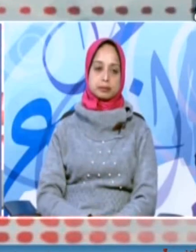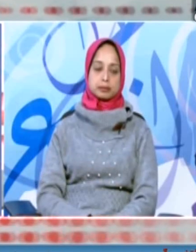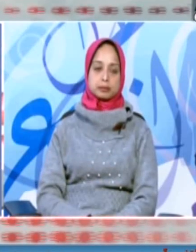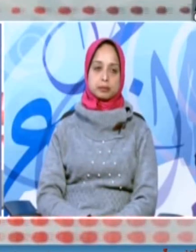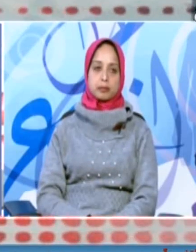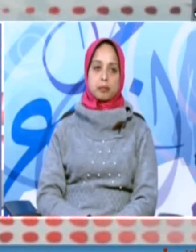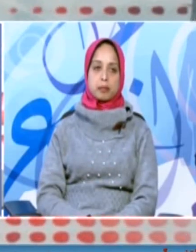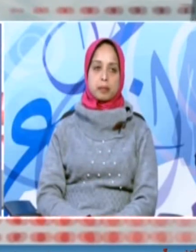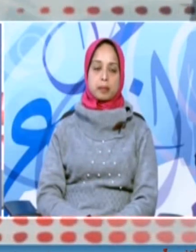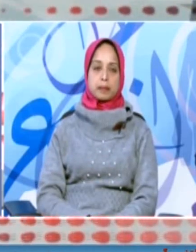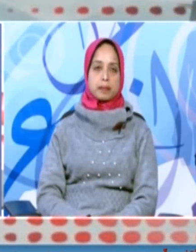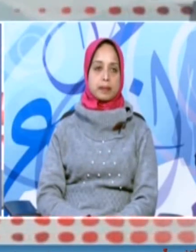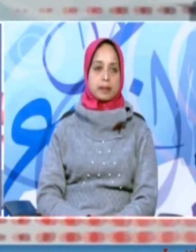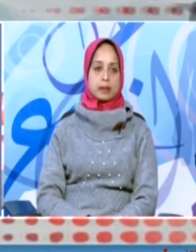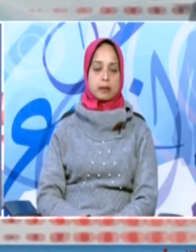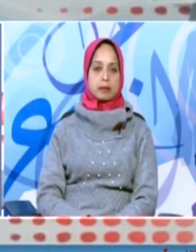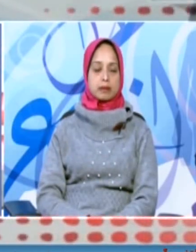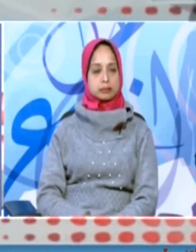في عهد المنتظر من كل منهم واحكام كل